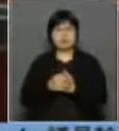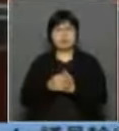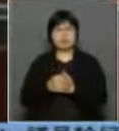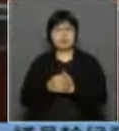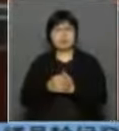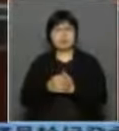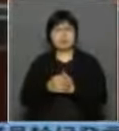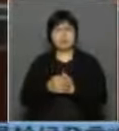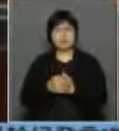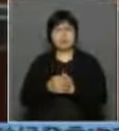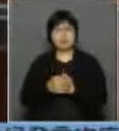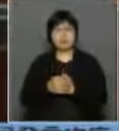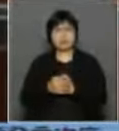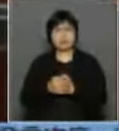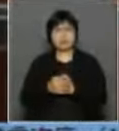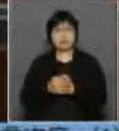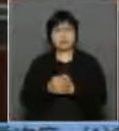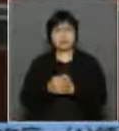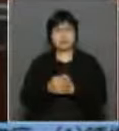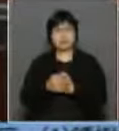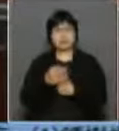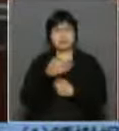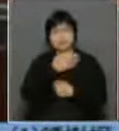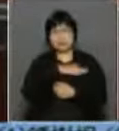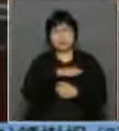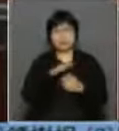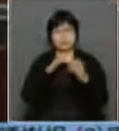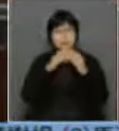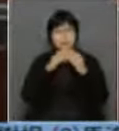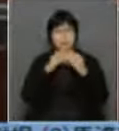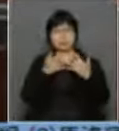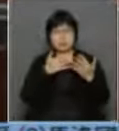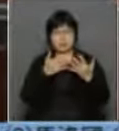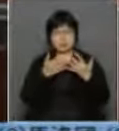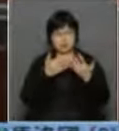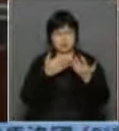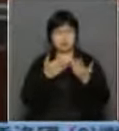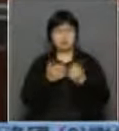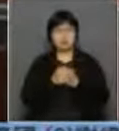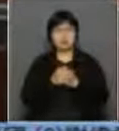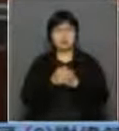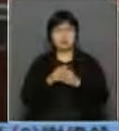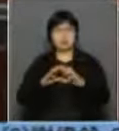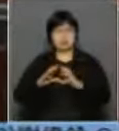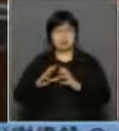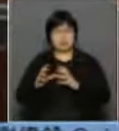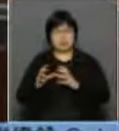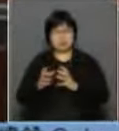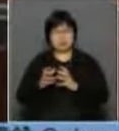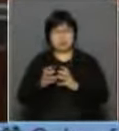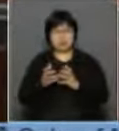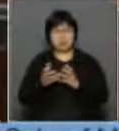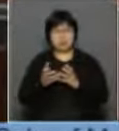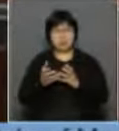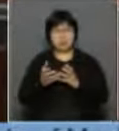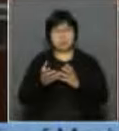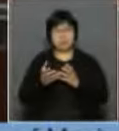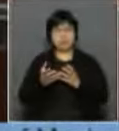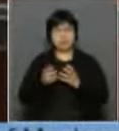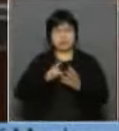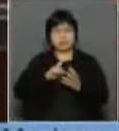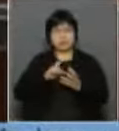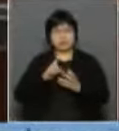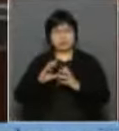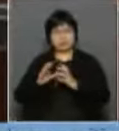論他們對家事，或者在團體裡面啊，在個黨派裏面，